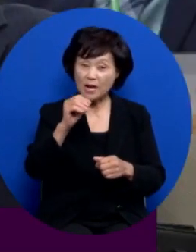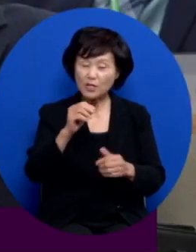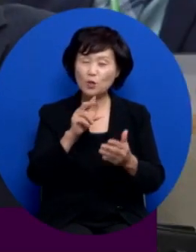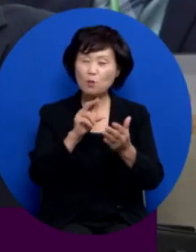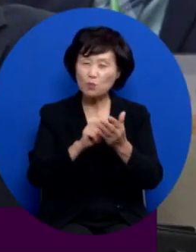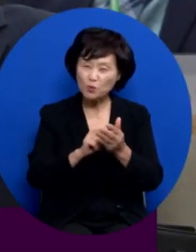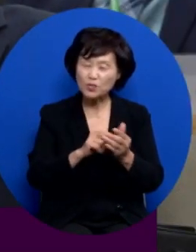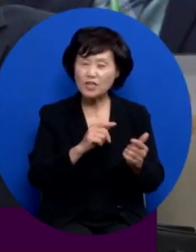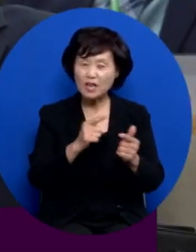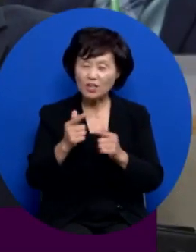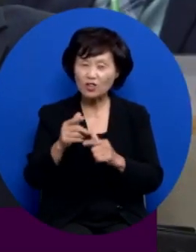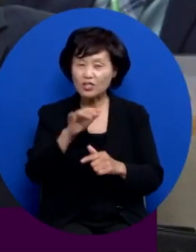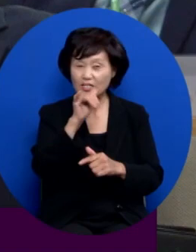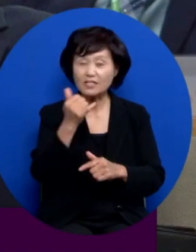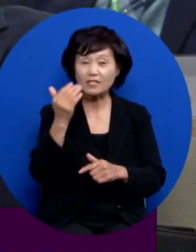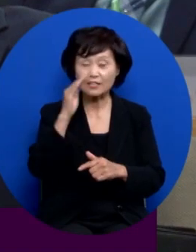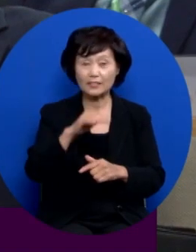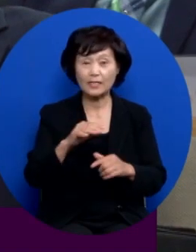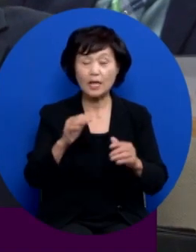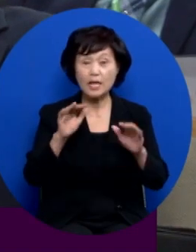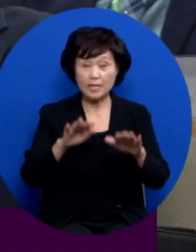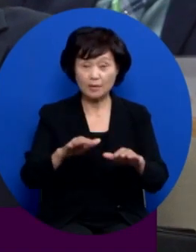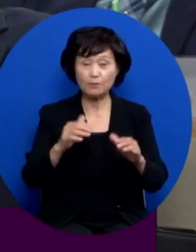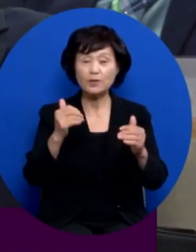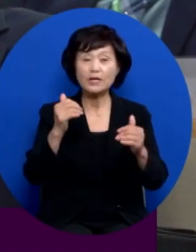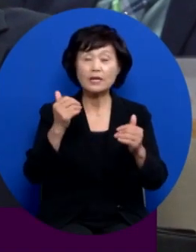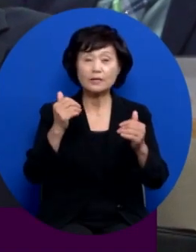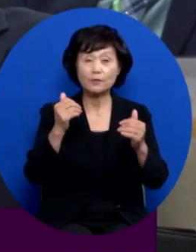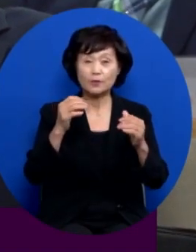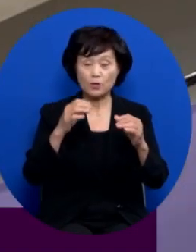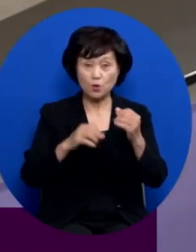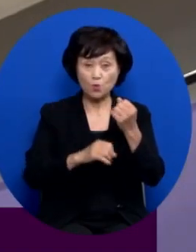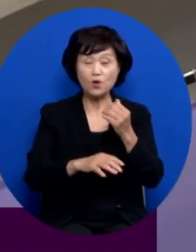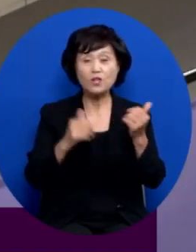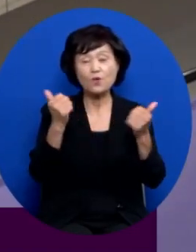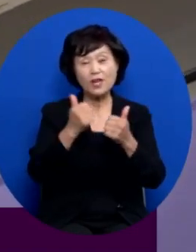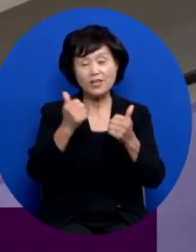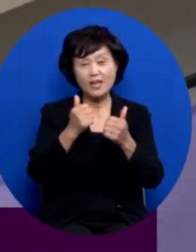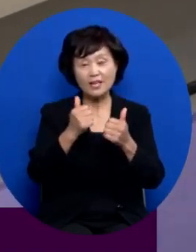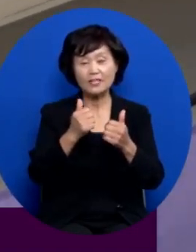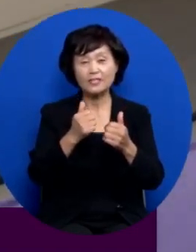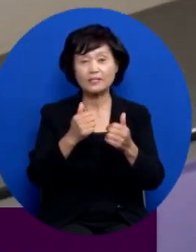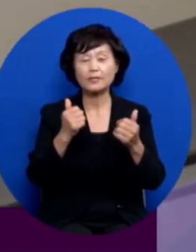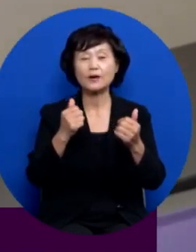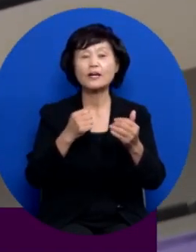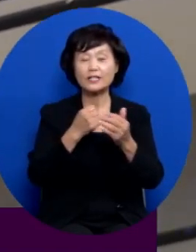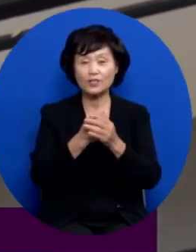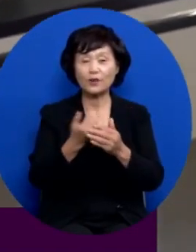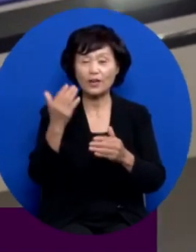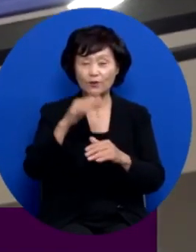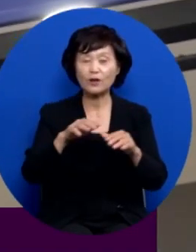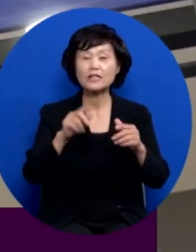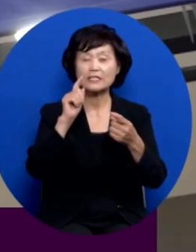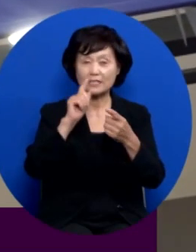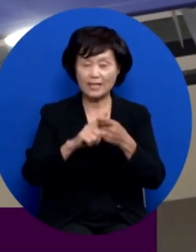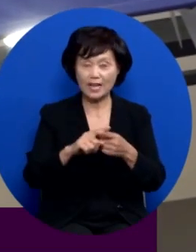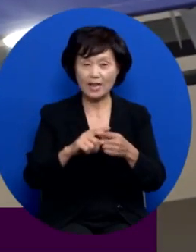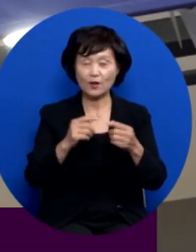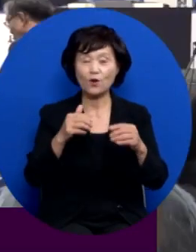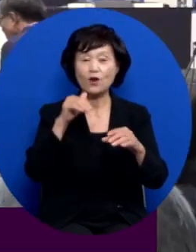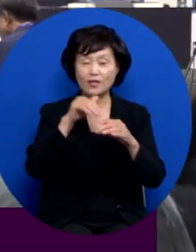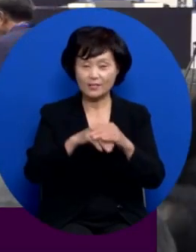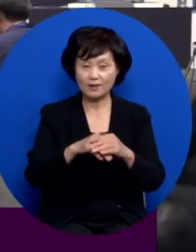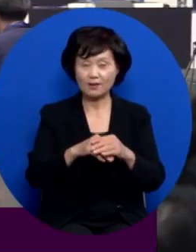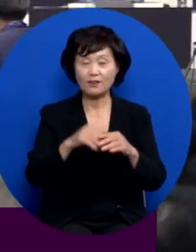문제 제기가 나왔는데요. 본 회의에서 다루기로 하고 그대로 선거가 진행됐습니다. 올해는 3년 만에